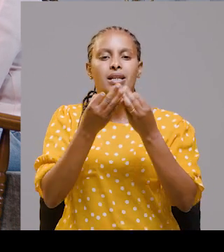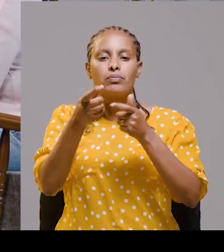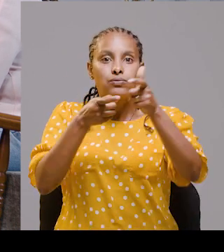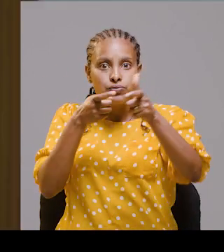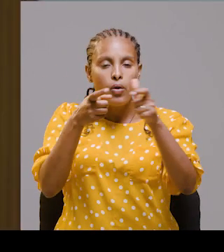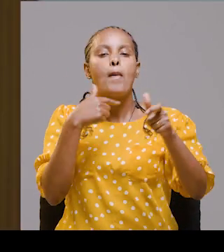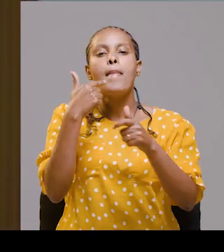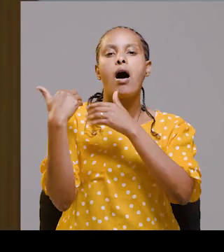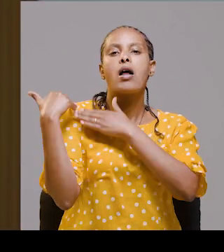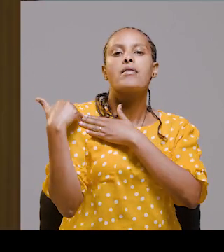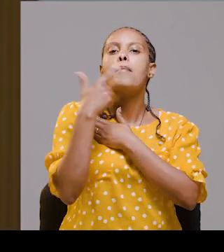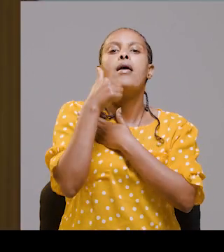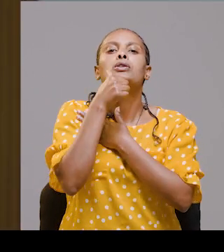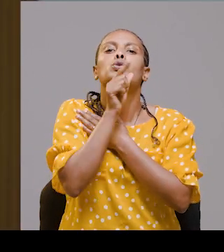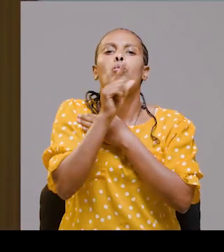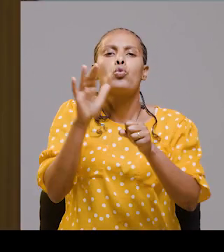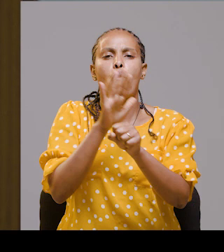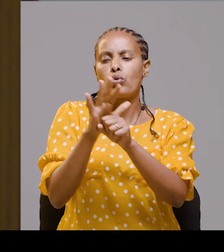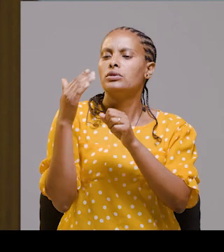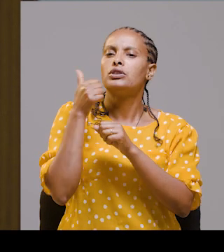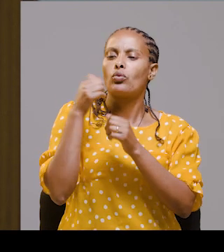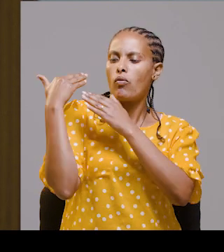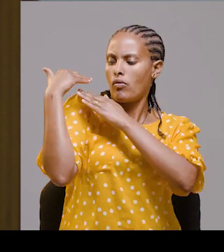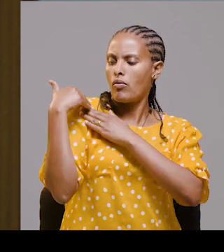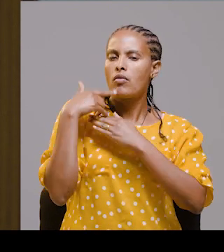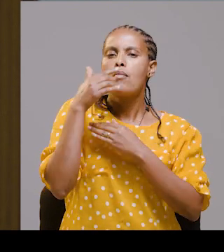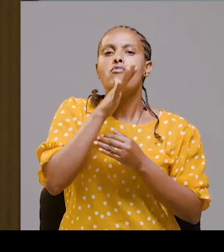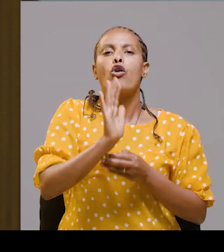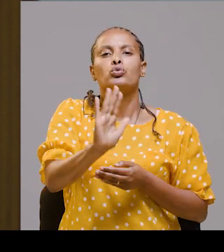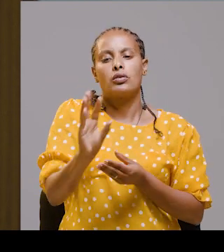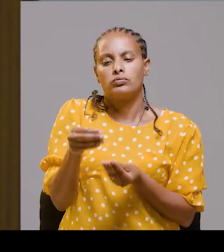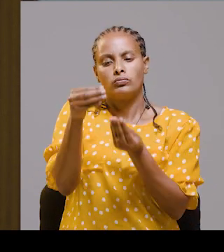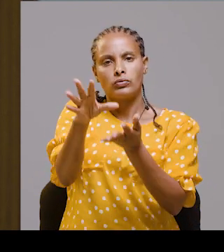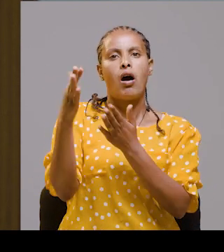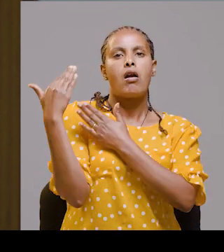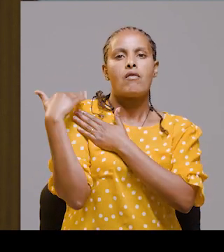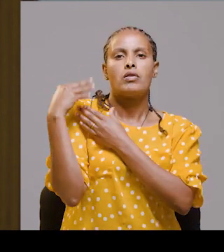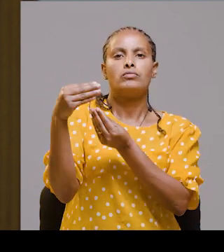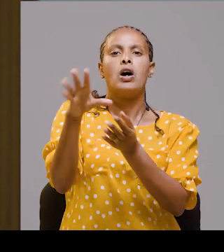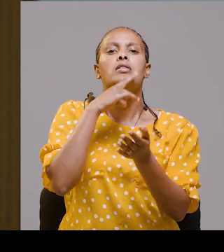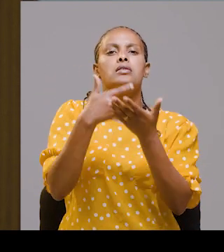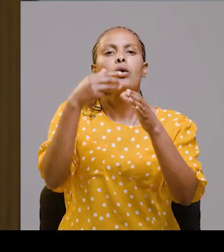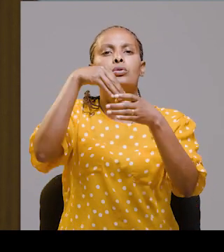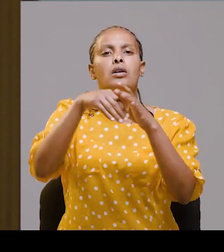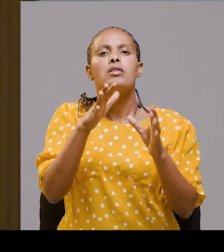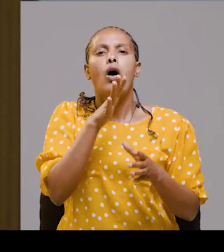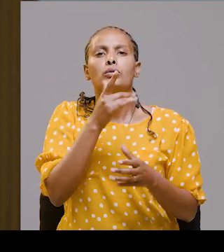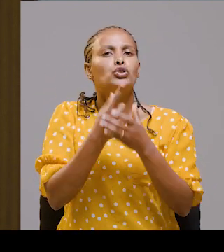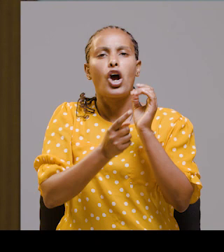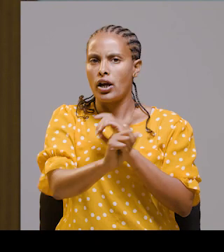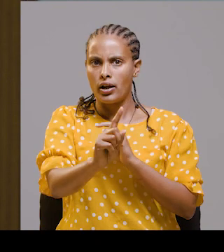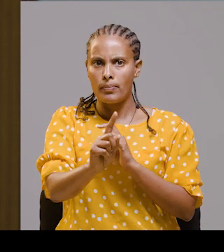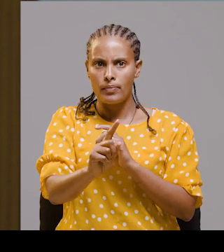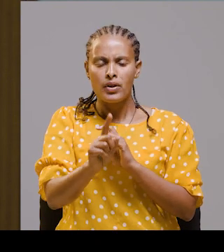የማስተዳደር ኃላፊነቱ ሙሉ በሙሉ ሴቶች ላይ ይወድቃል፣ እናቶች ላይ እና እዛ ውስጥ ማለት እናቶች ብቻ